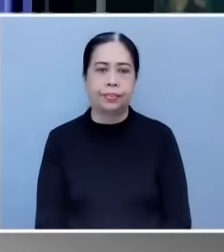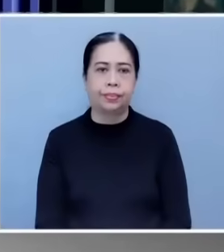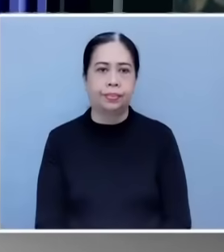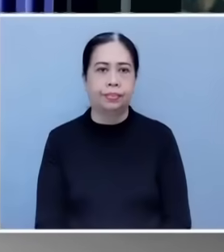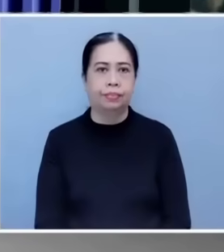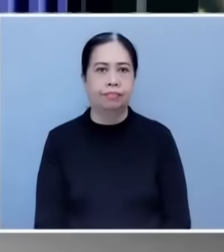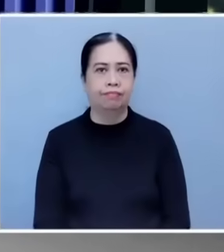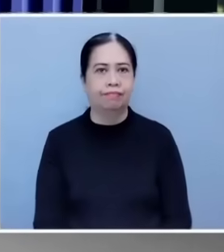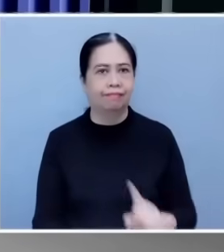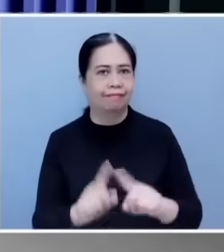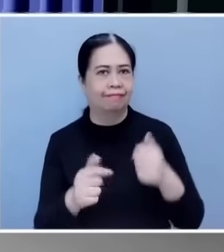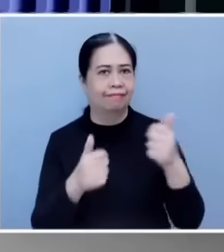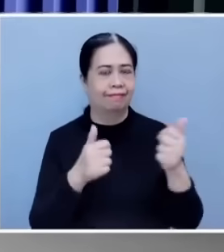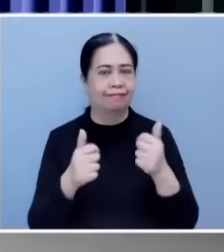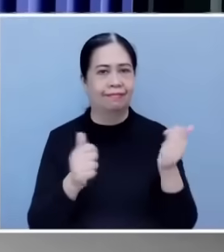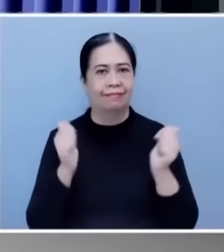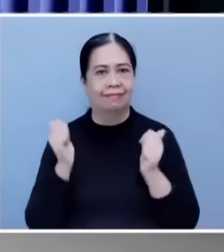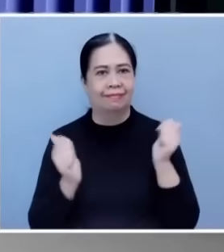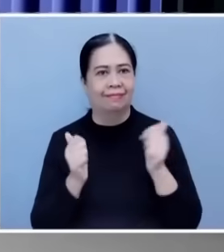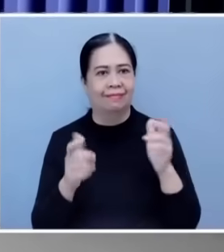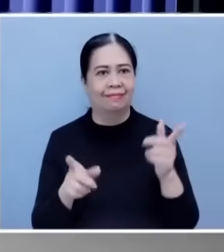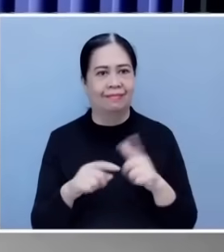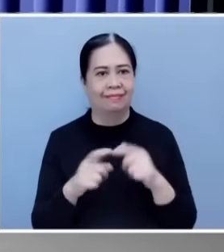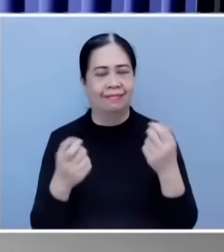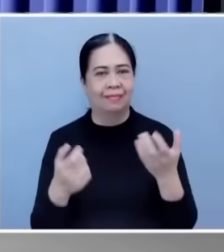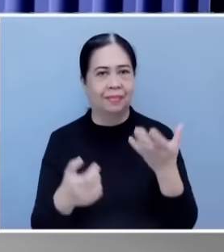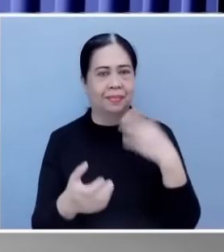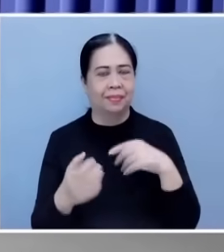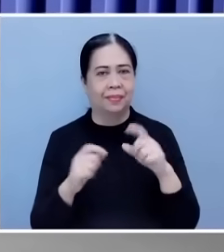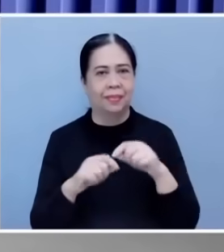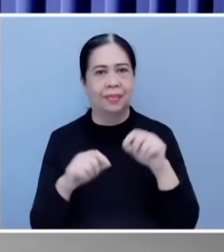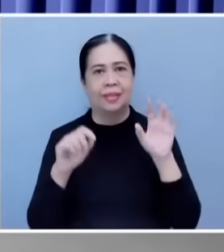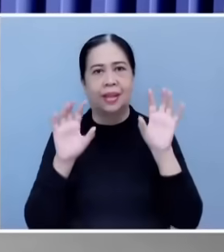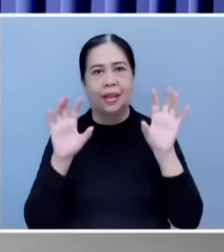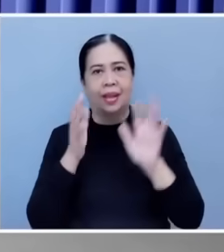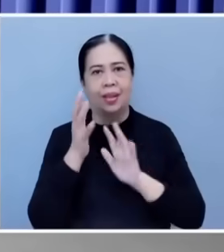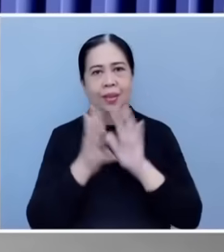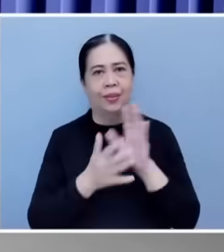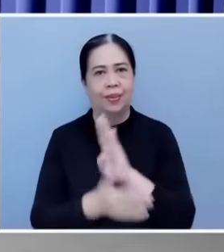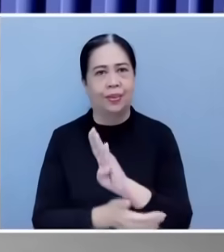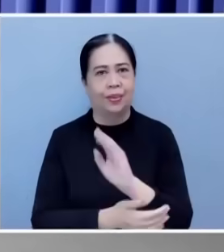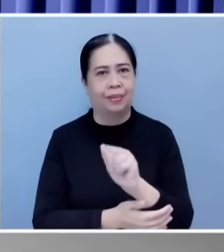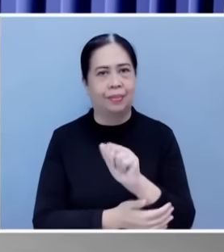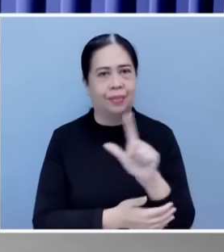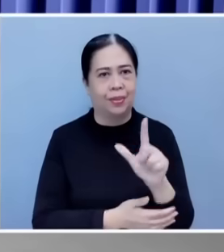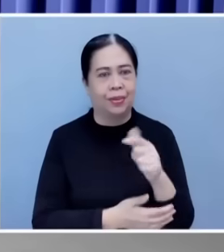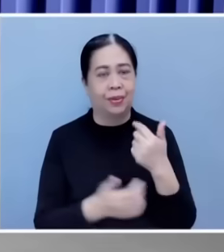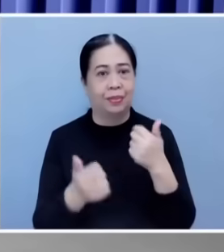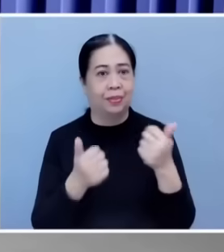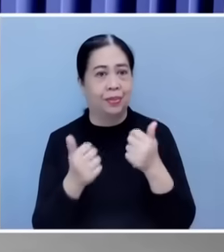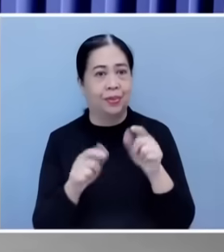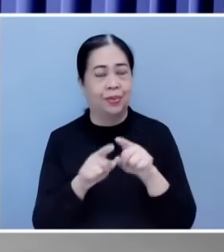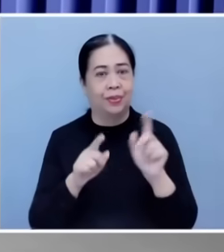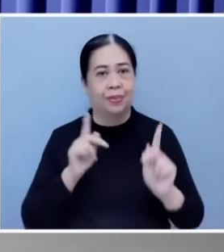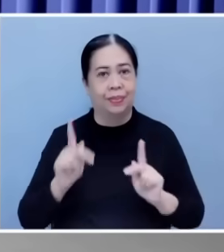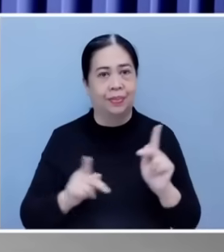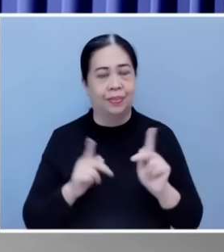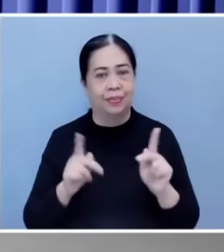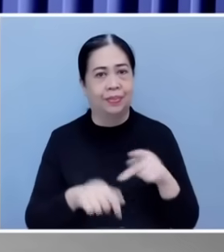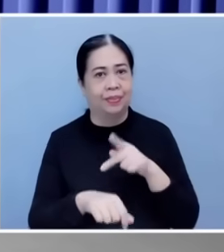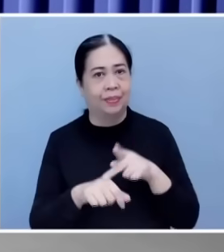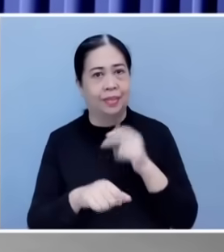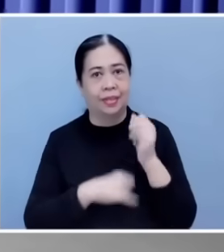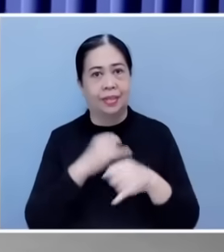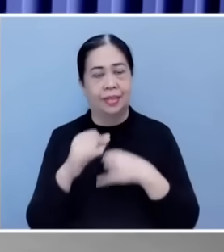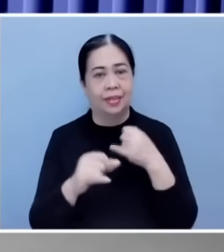Patalbugan ng outfit ang mga celebrity na rumampas sa Opulence Halloween Ball. Nagpasiklaban naman ang performances ang mga local at